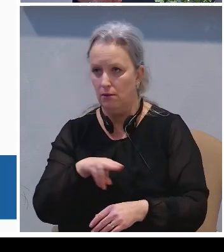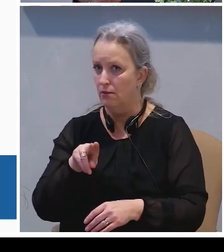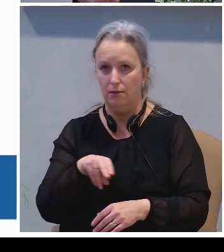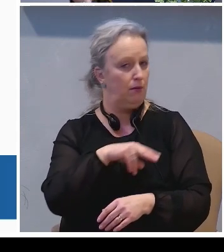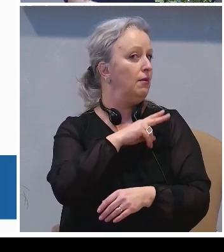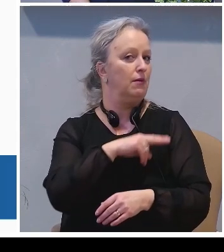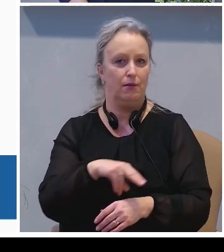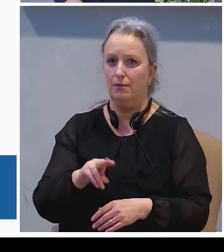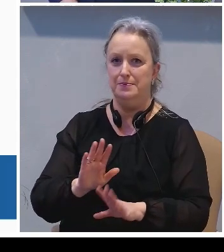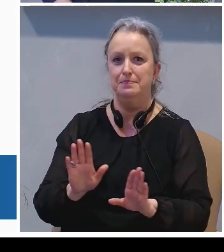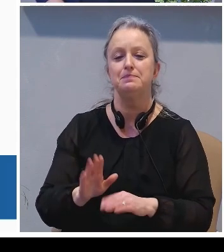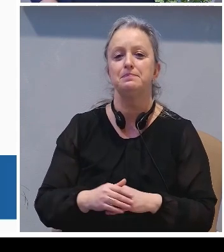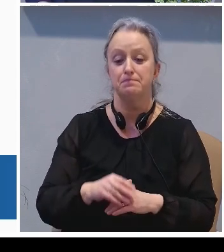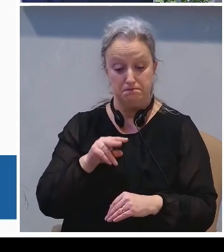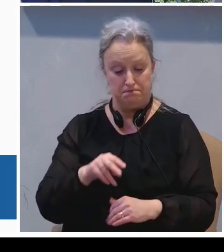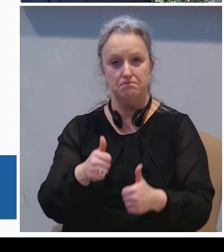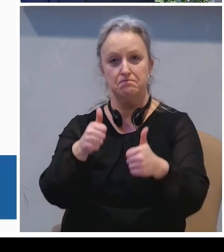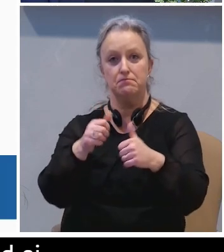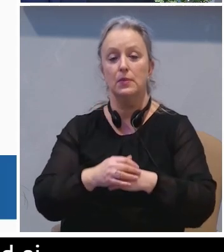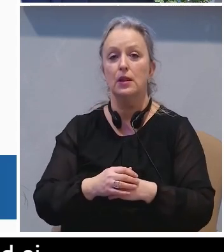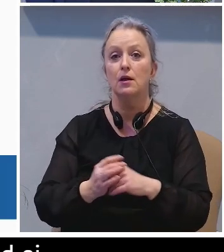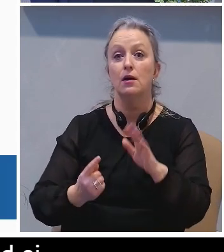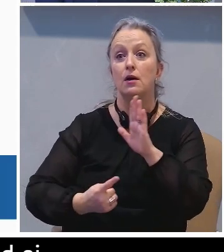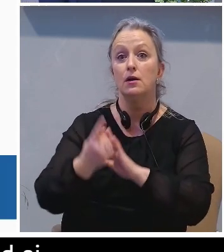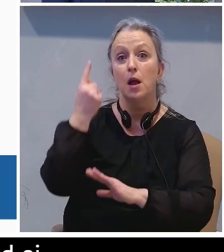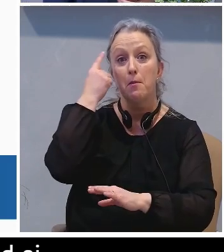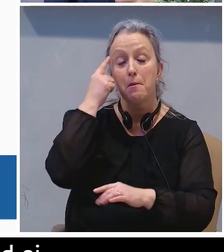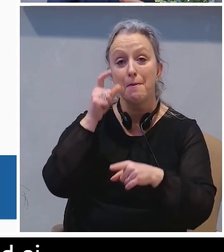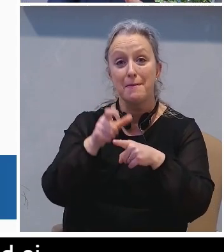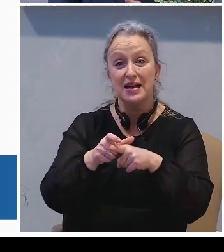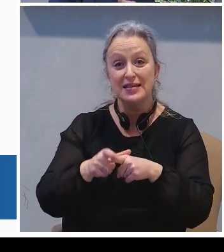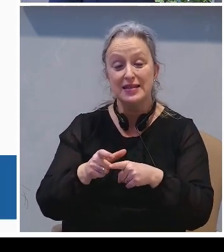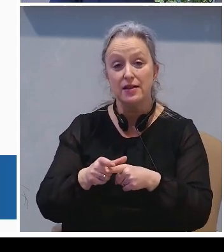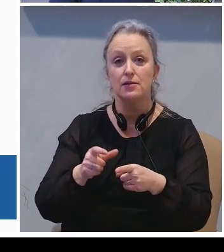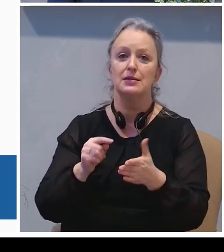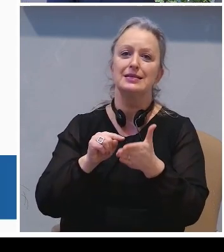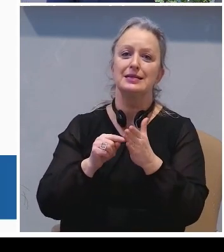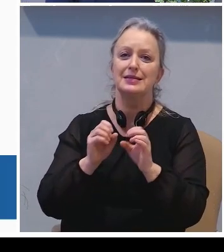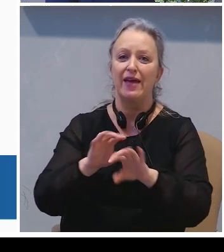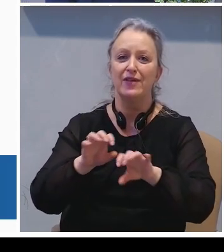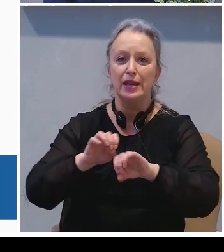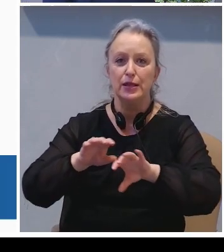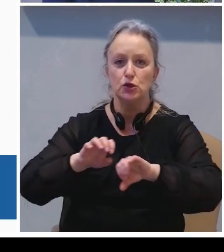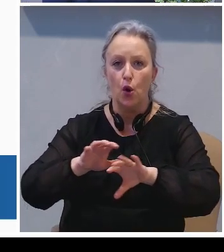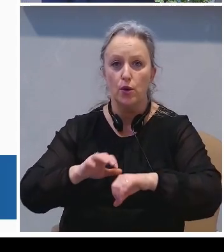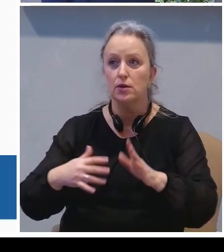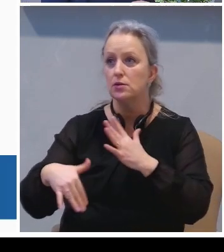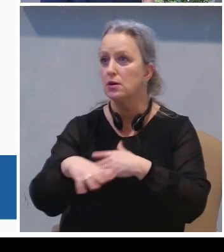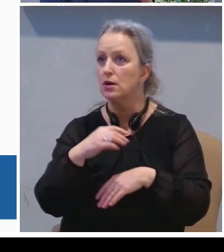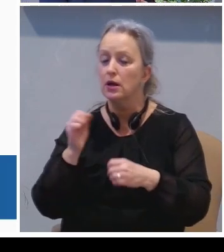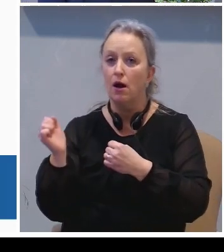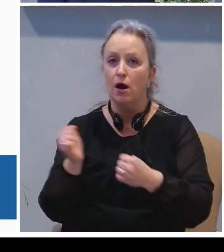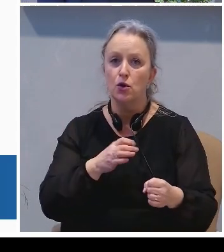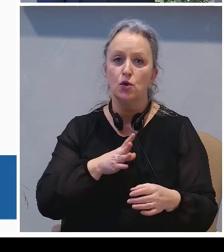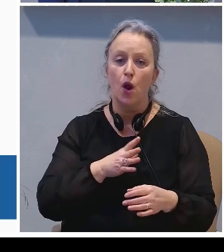näitama. Kõigepealt siis natukene mõistetest ehk definitsioonist. Me kõik oleme harjunud rahvakeeles ütleme Let